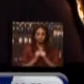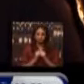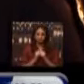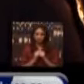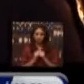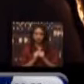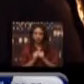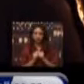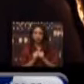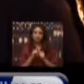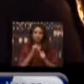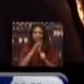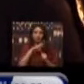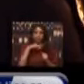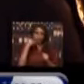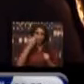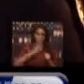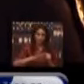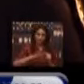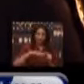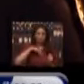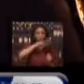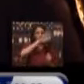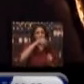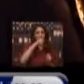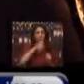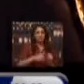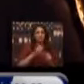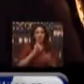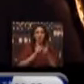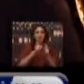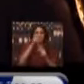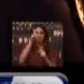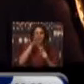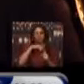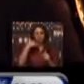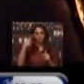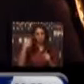كان يوم مؤلم في حياتنا في أمريكا،